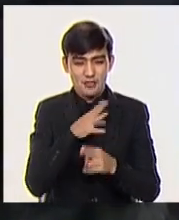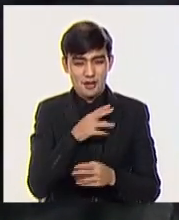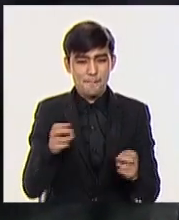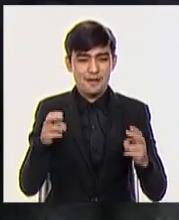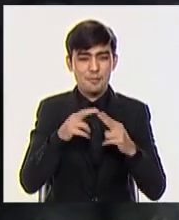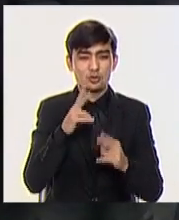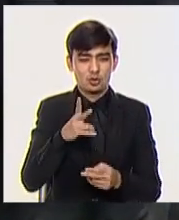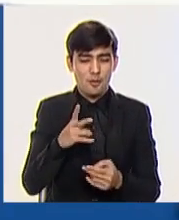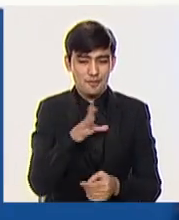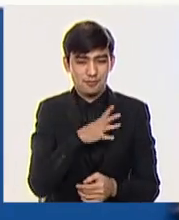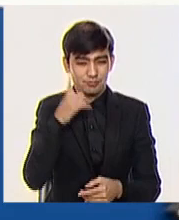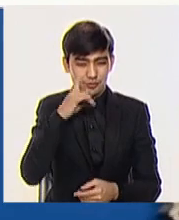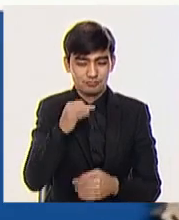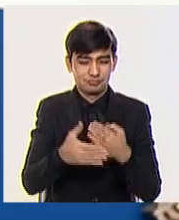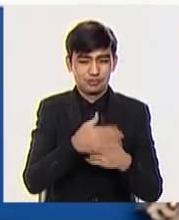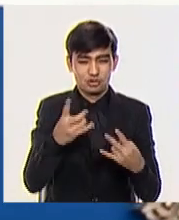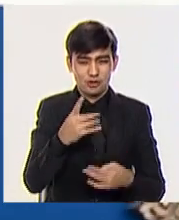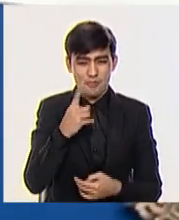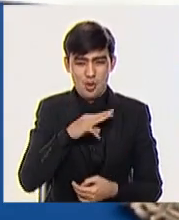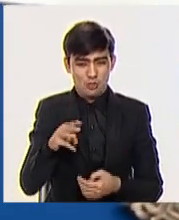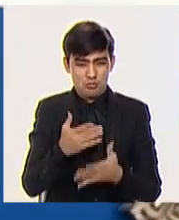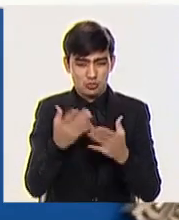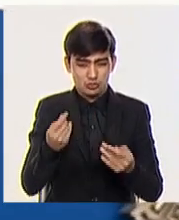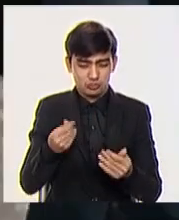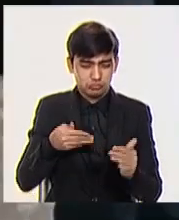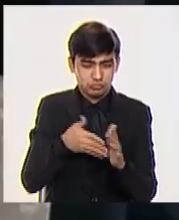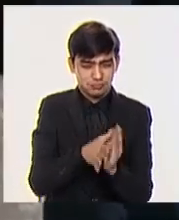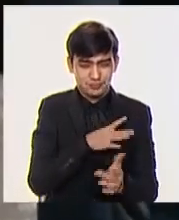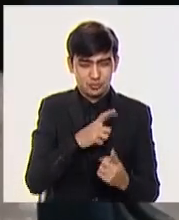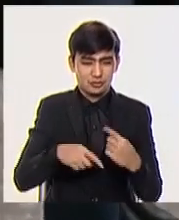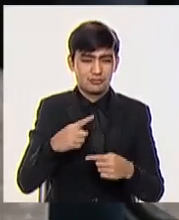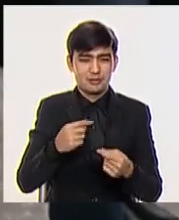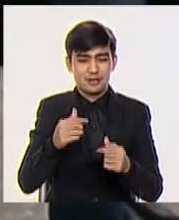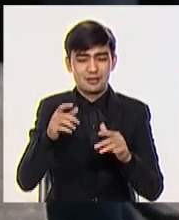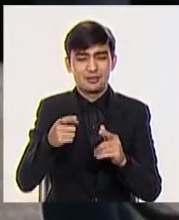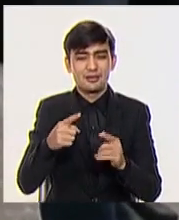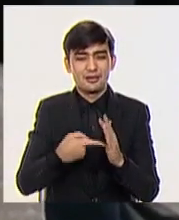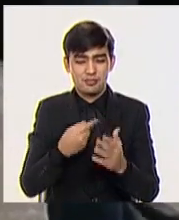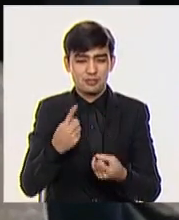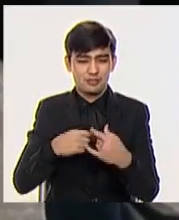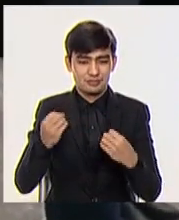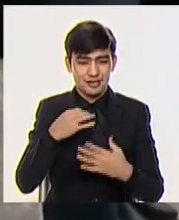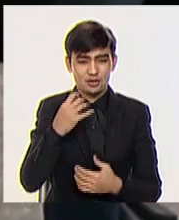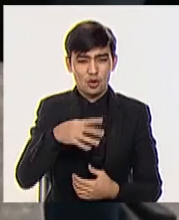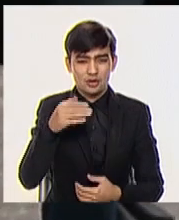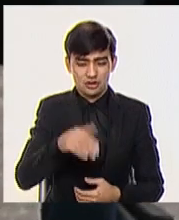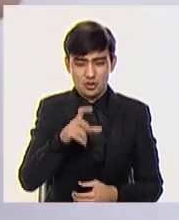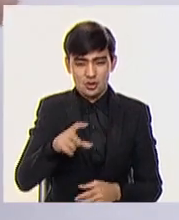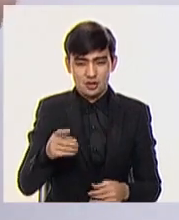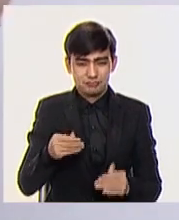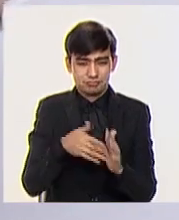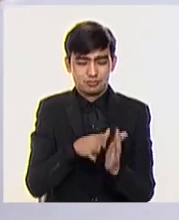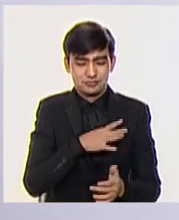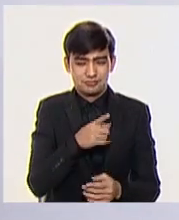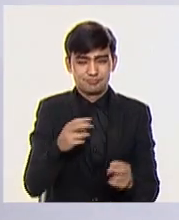пирамида құрғандар жазалануын, елдің миллиондап салған ақшаларын қайтарып беруді талап етеді. Қазақстан бойынша 40 мыңнан астам адамды сан